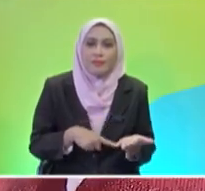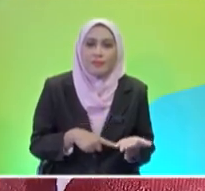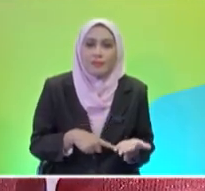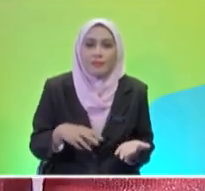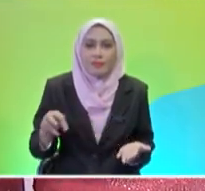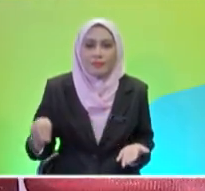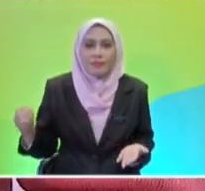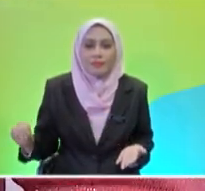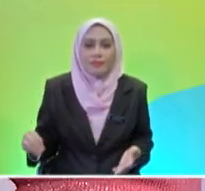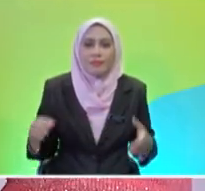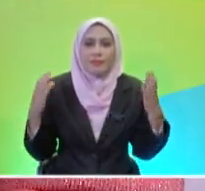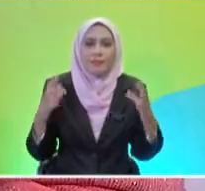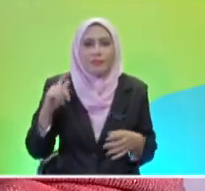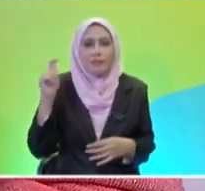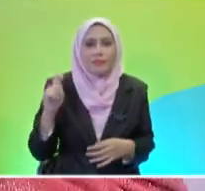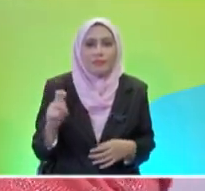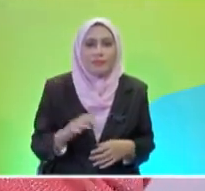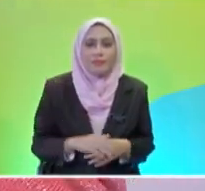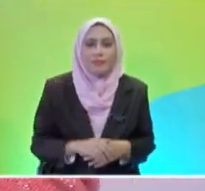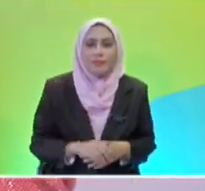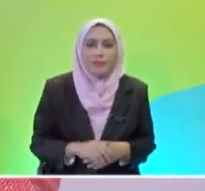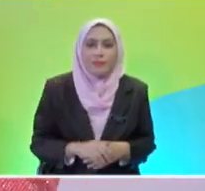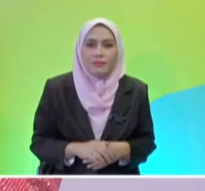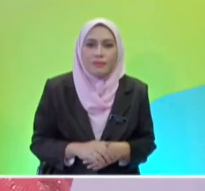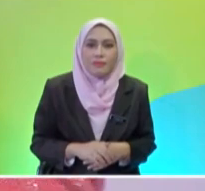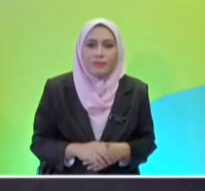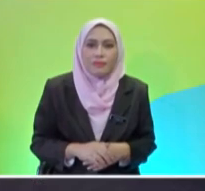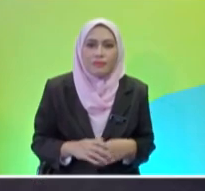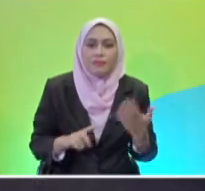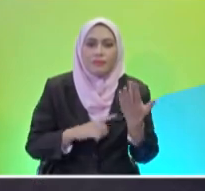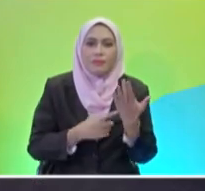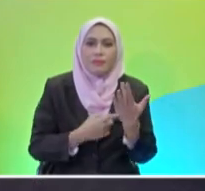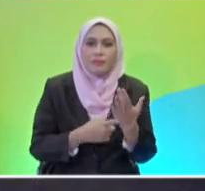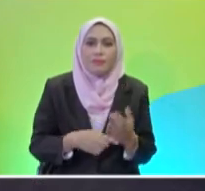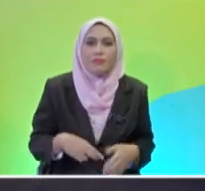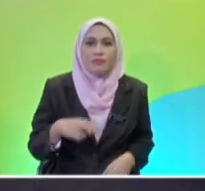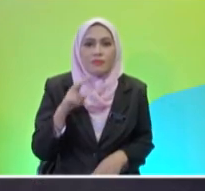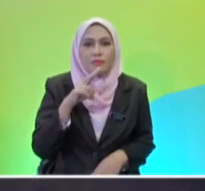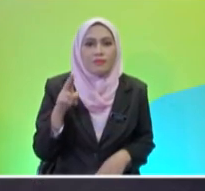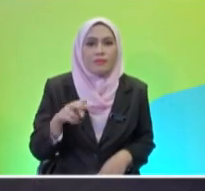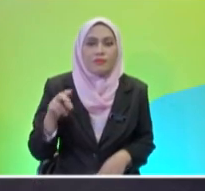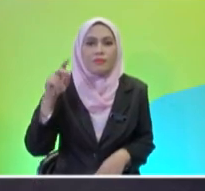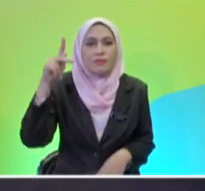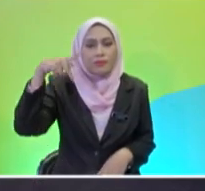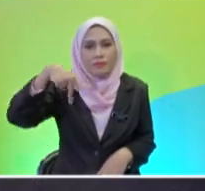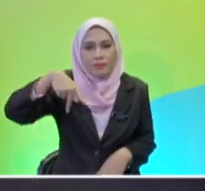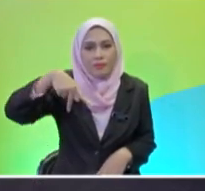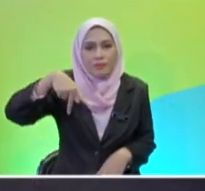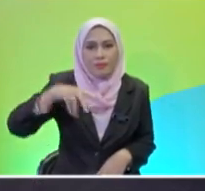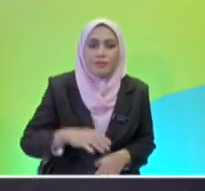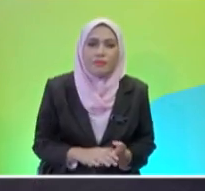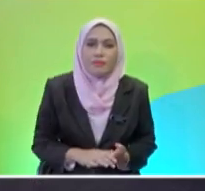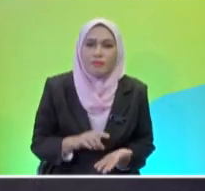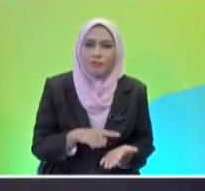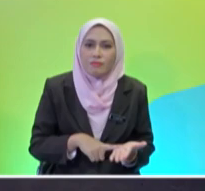Cuba teka. Dia bermula dengan huruf P. P? Ya. Okey, murid-murid dah dapat jawapan